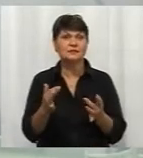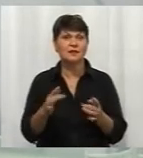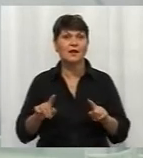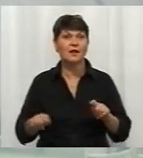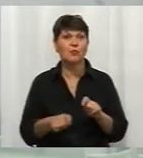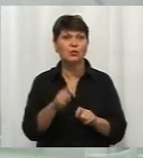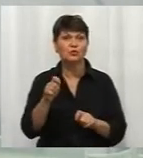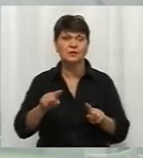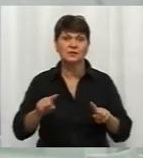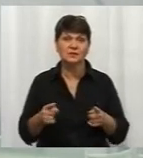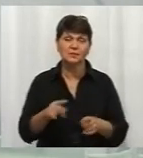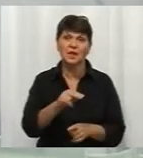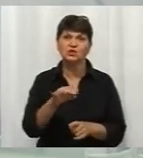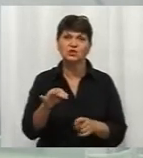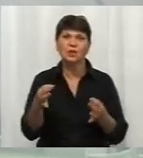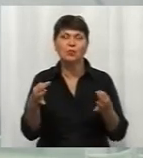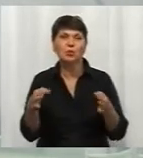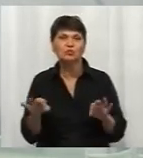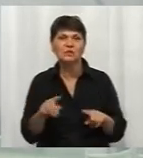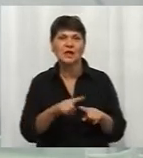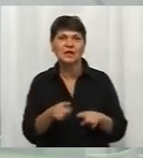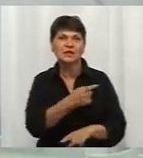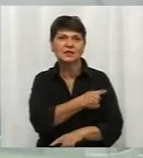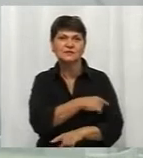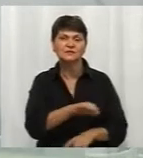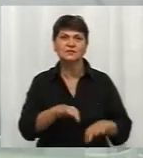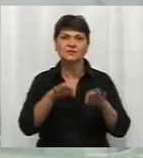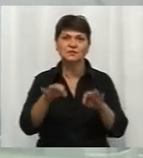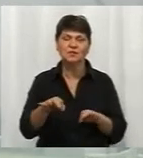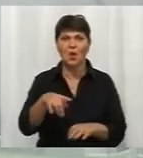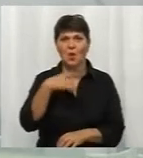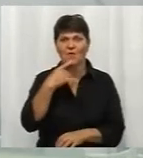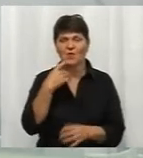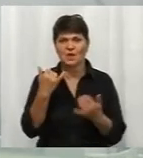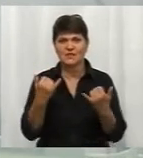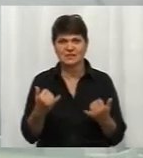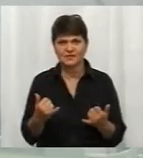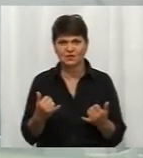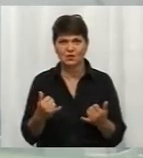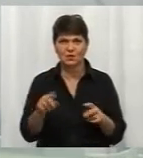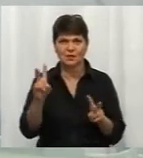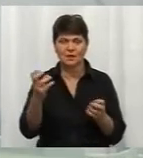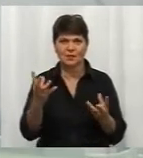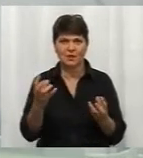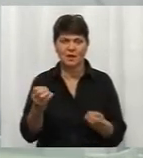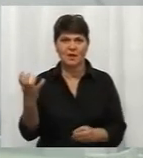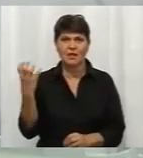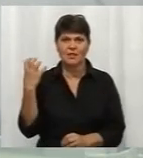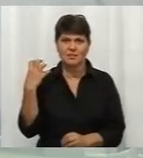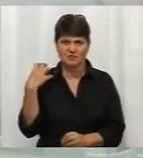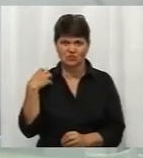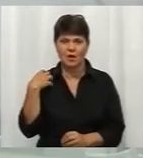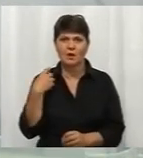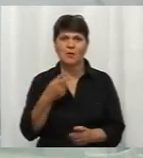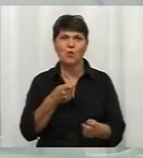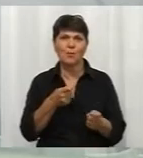чи пропускають швидкі у Вінниці? Про це говоримо сьогодні в ефірі теми дня з начальником відділу безпеки дорожнього руху патрульної